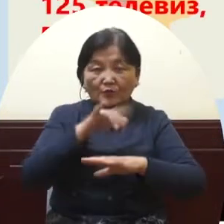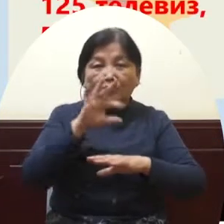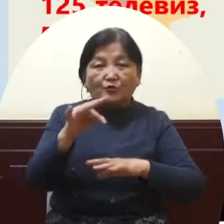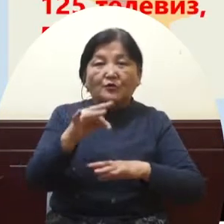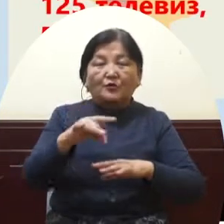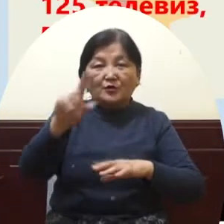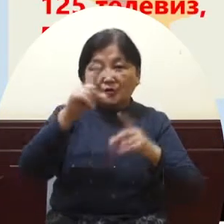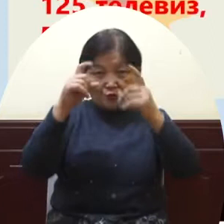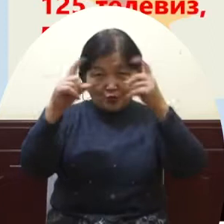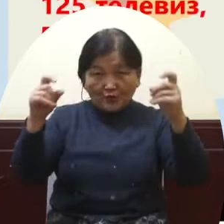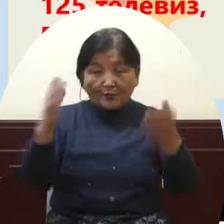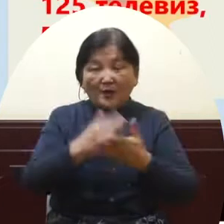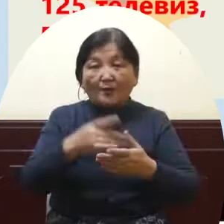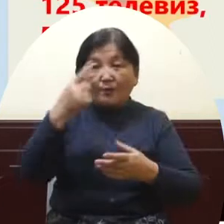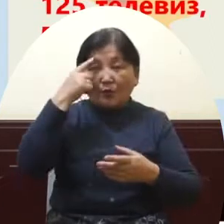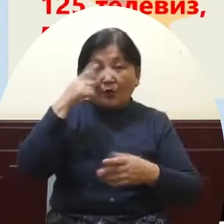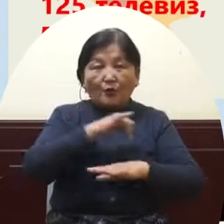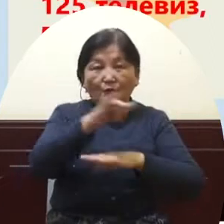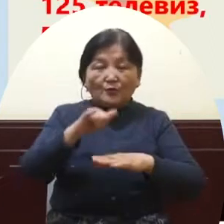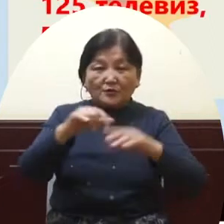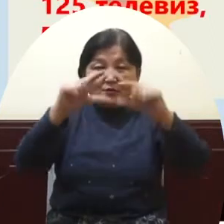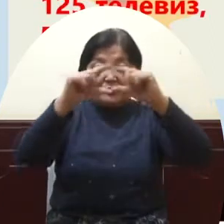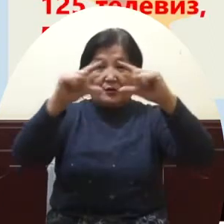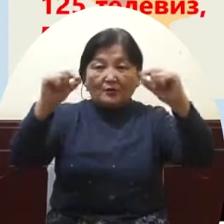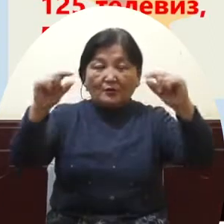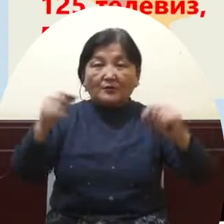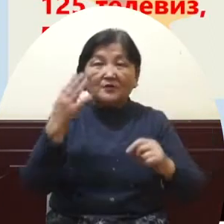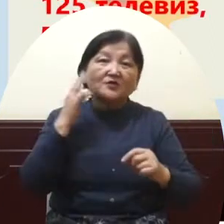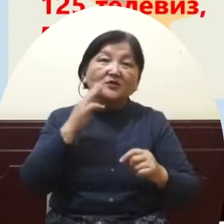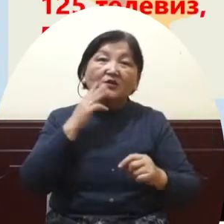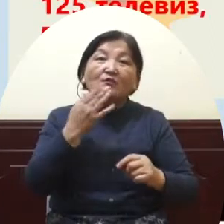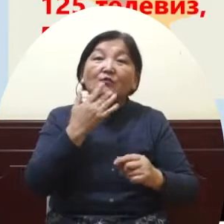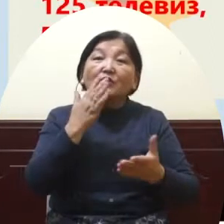Монгол улс бол тэр шар гэсэн үзүүлэлтээр 70 байгаа.